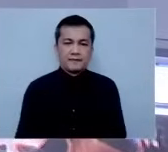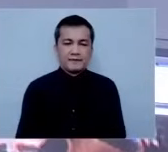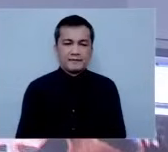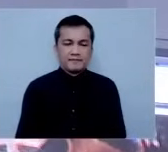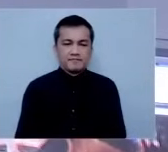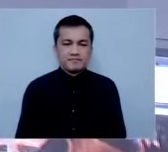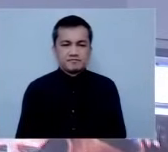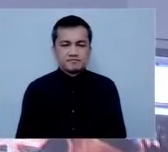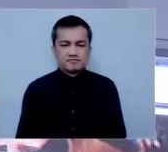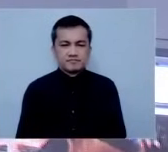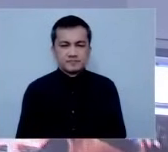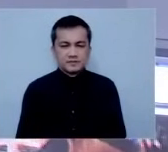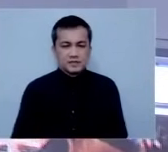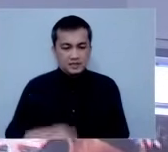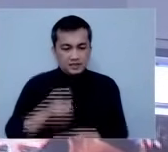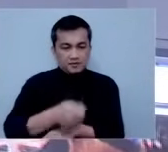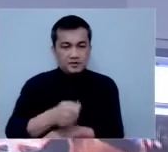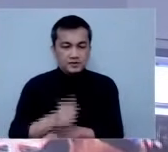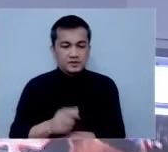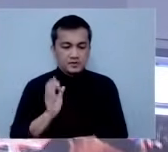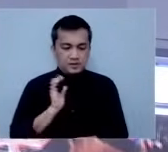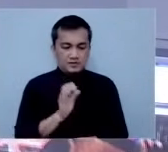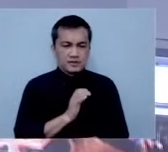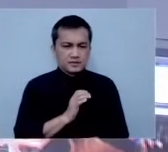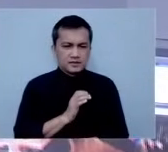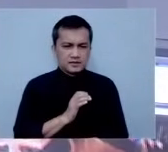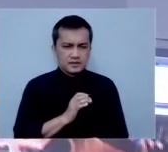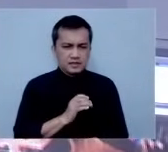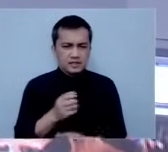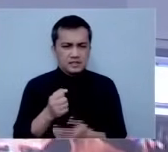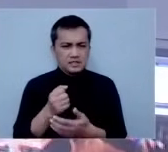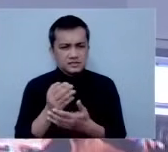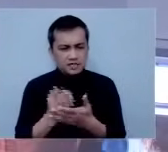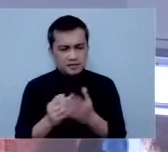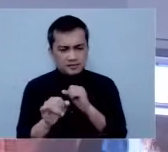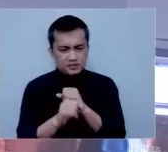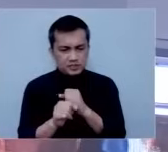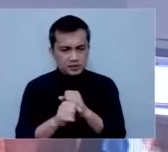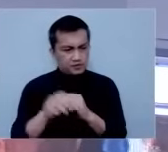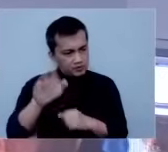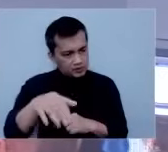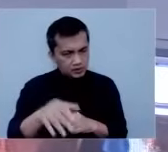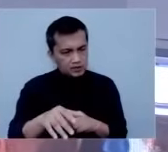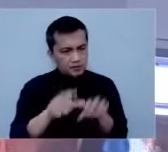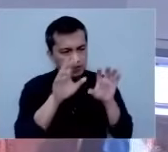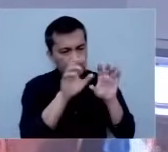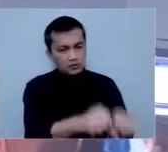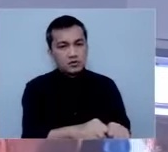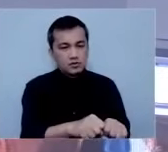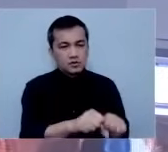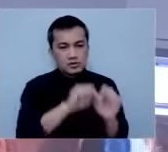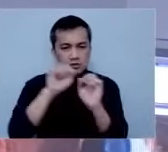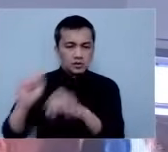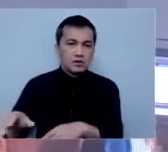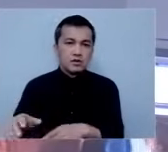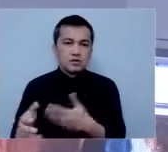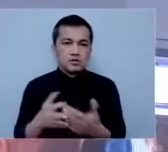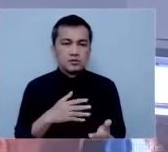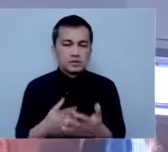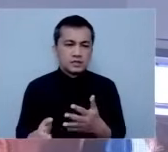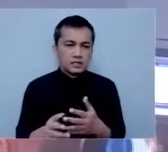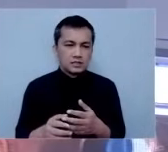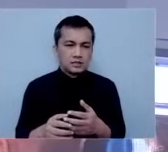Tumaba sa pagdinig ng kamera na may ilang jeep na sinita at na-impound na kahit na extended